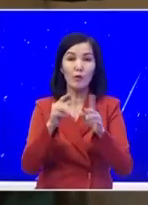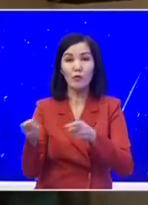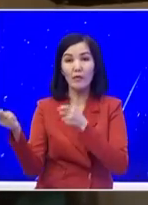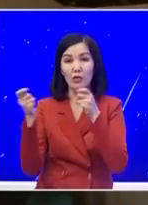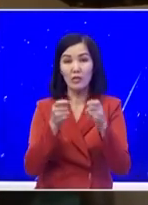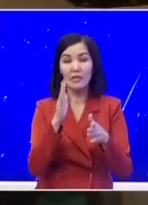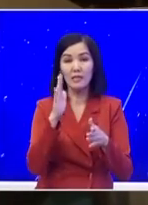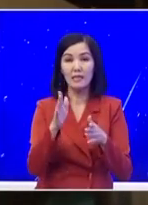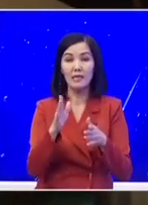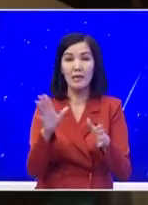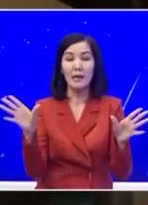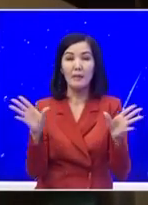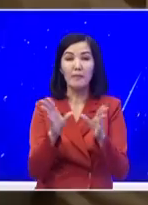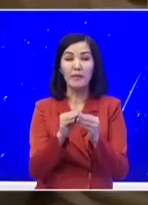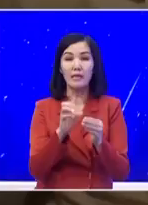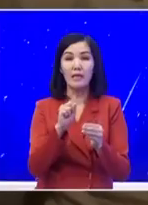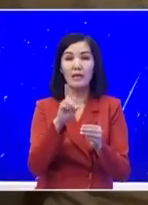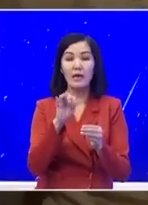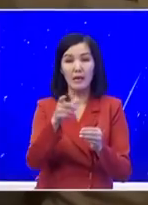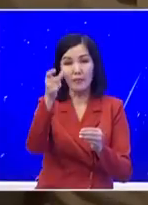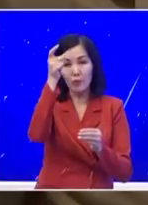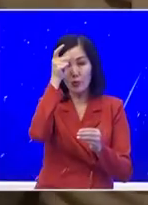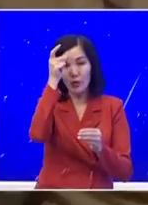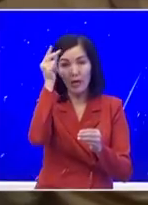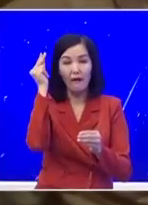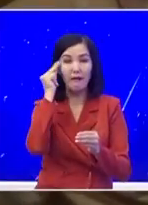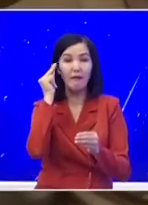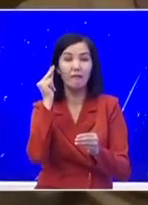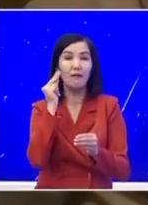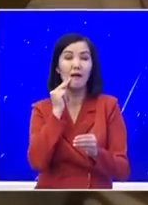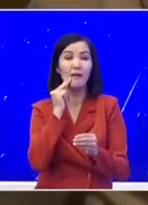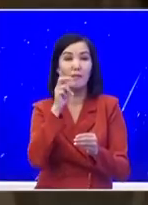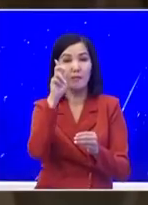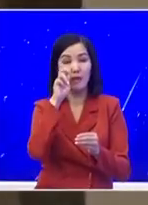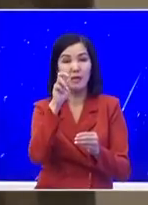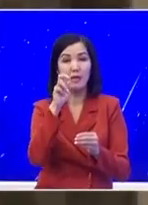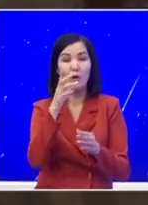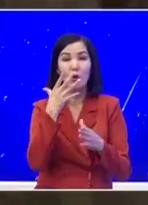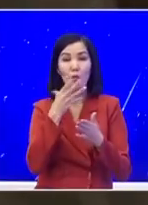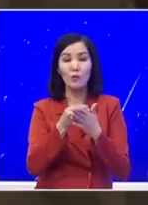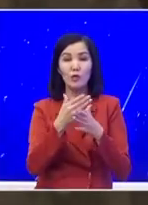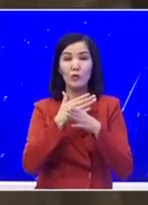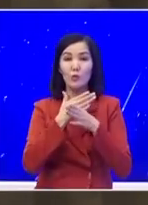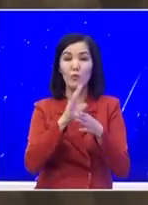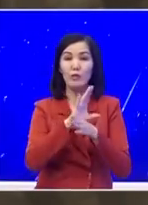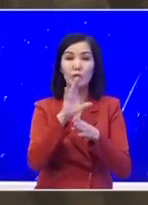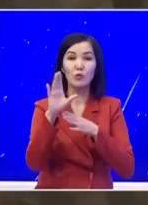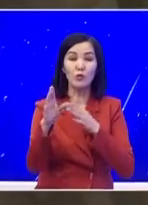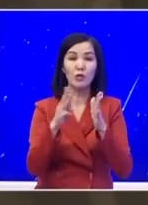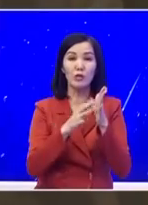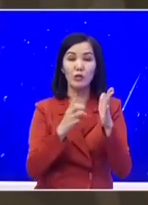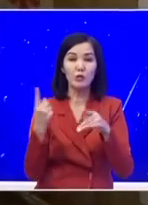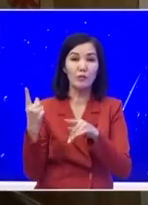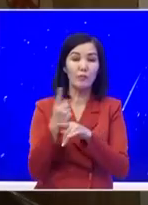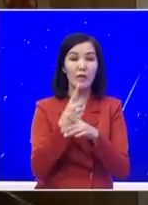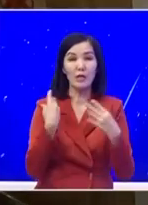өңірге Біріккен Араб Әмірлігі, Түркия, Қытай елдері гуманитарлық көмектерін тікелей жөнелтіп отыр. 800-ге жуық бір реттік